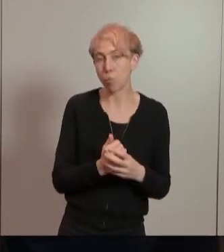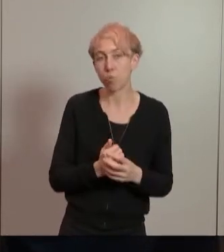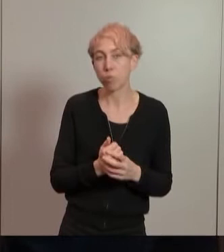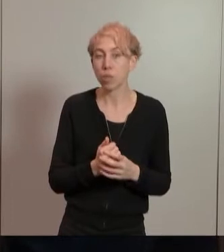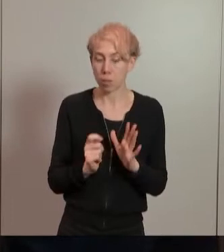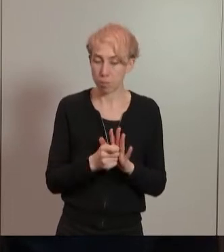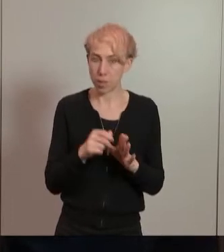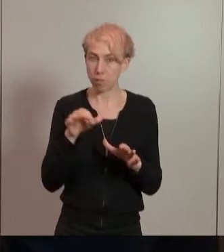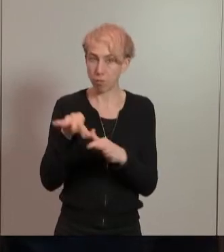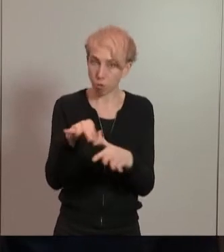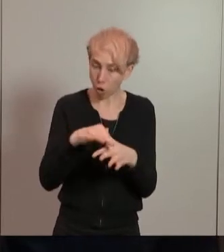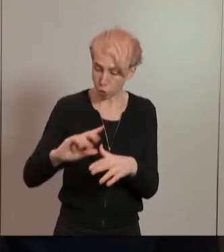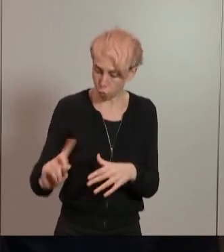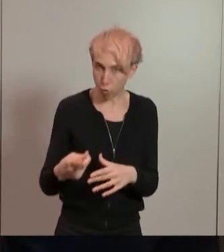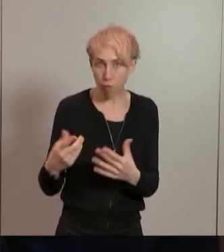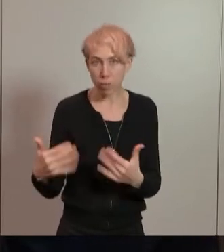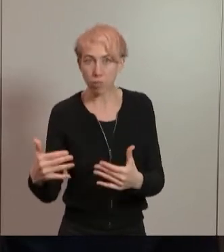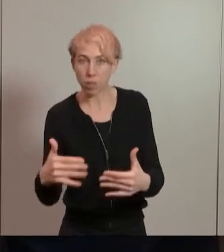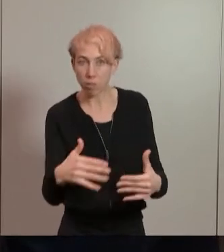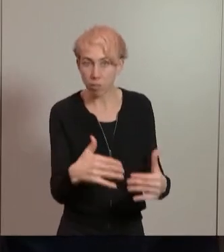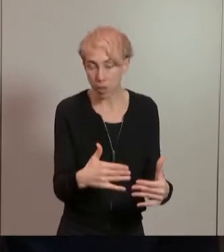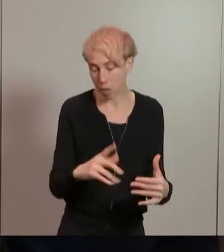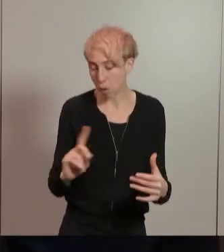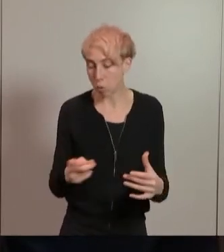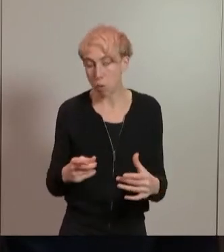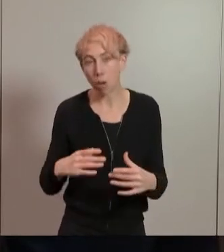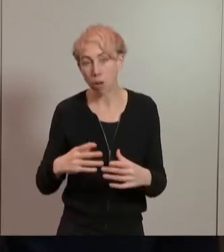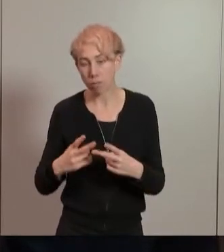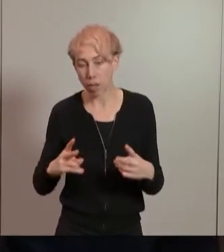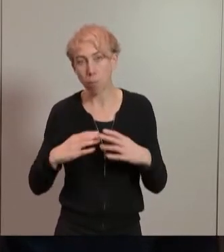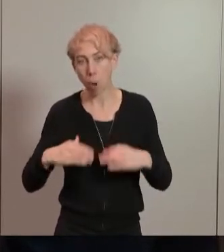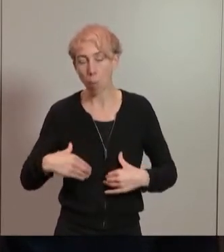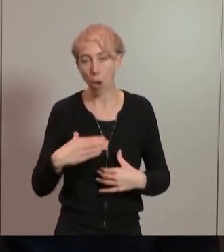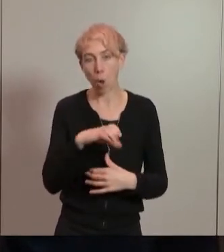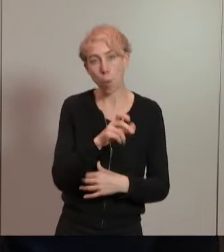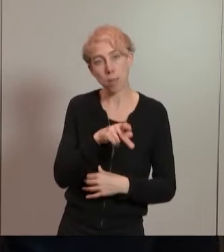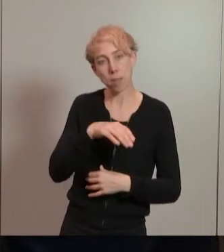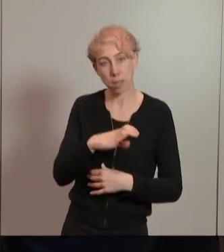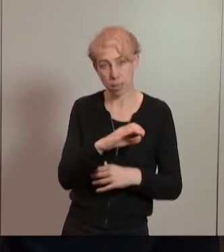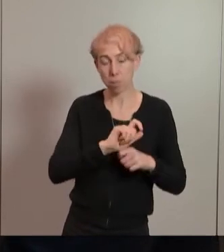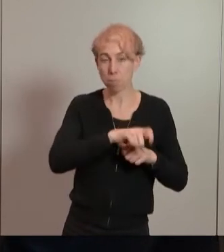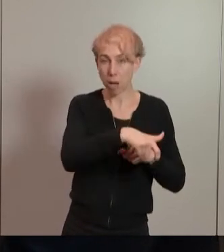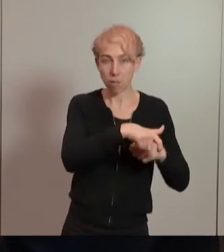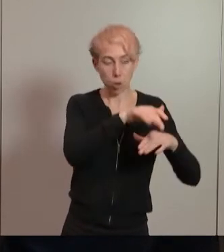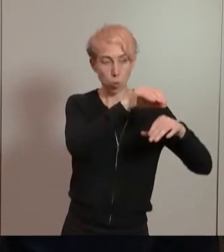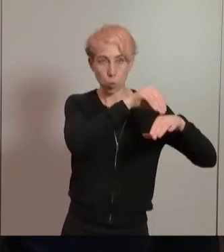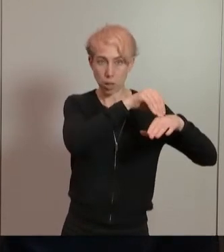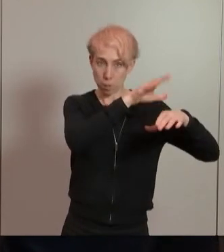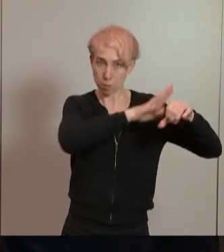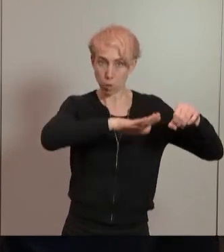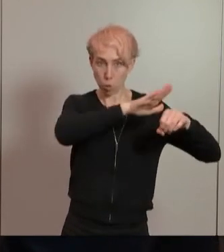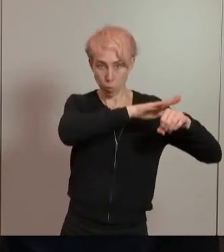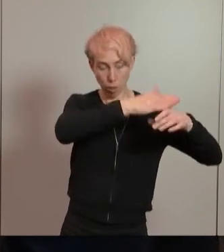l'issue des votes de l'ensemble des conseils municipaux des communes membres de l'EPCI, le conseil métropolitain fixera les nouveaux montants d'attribution